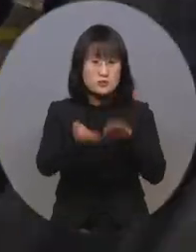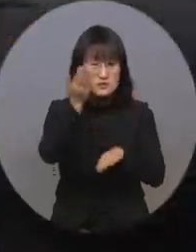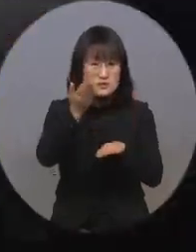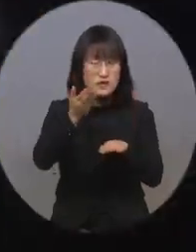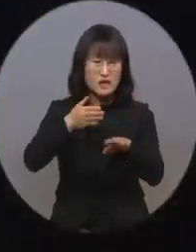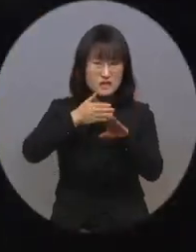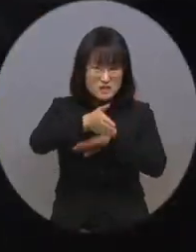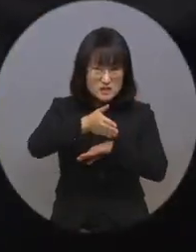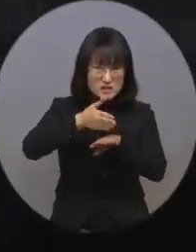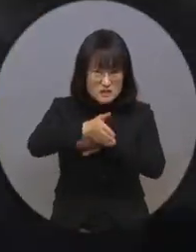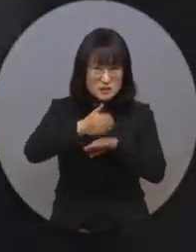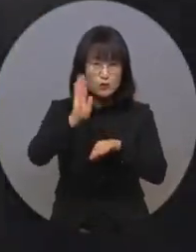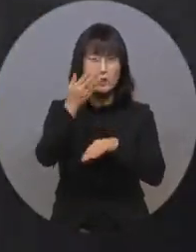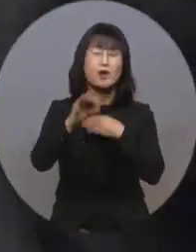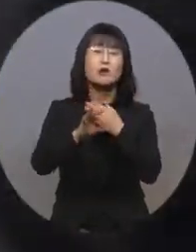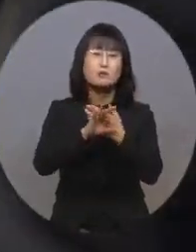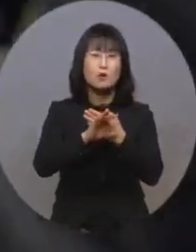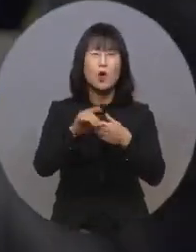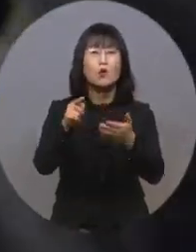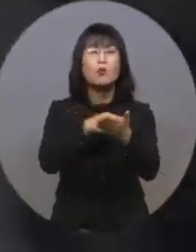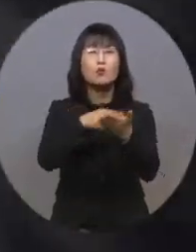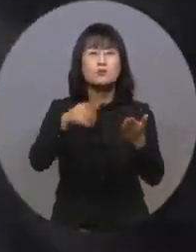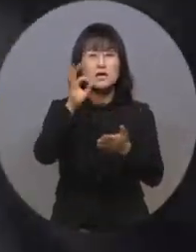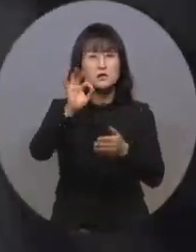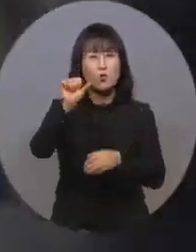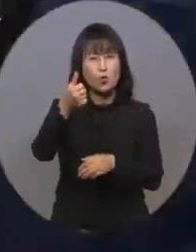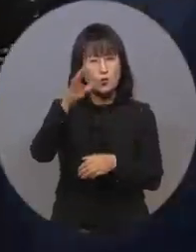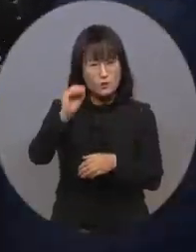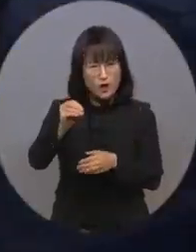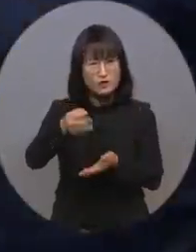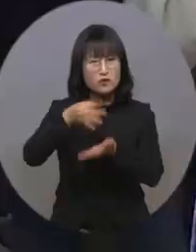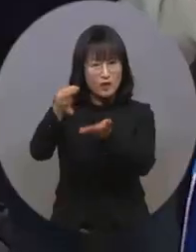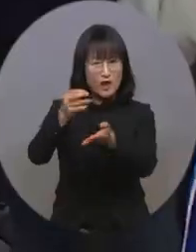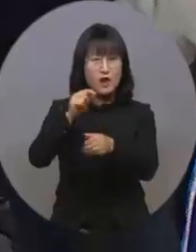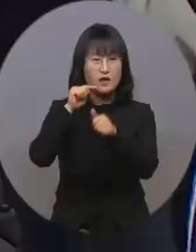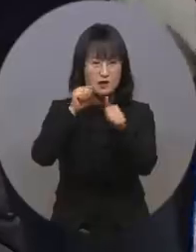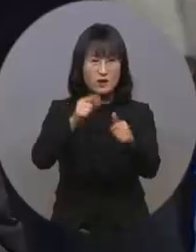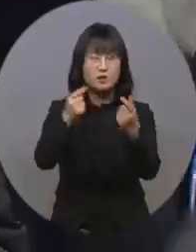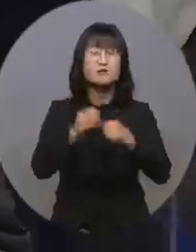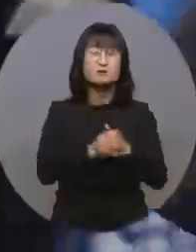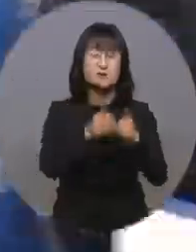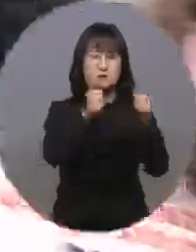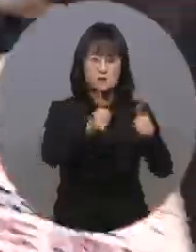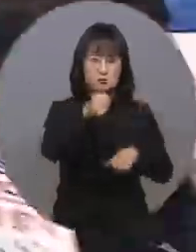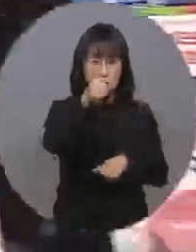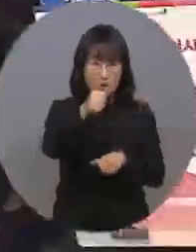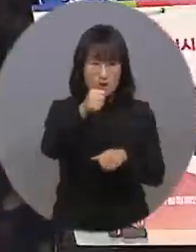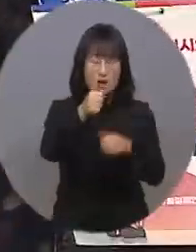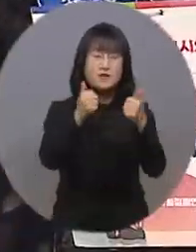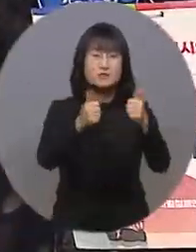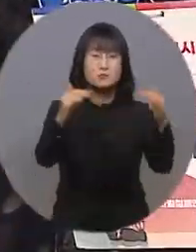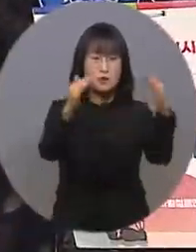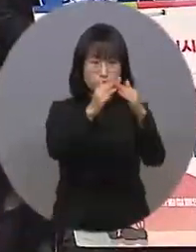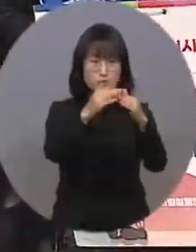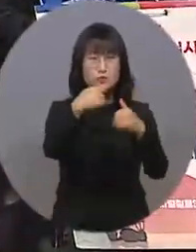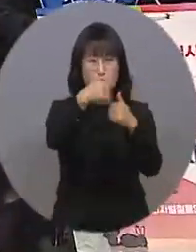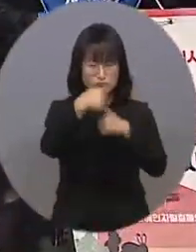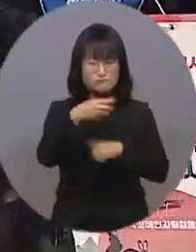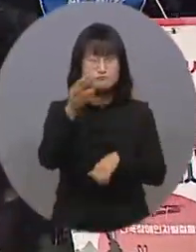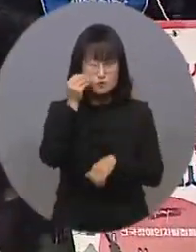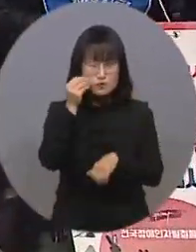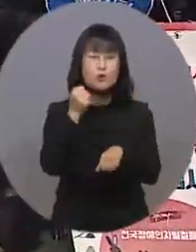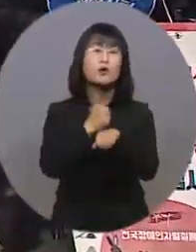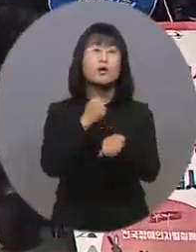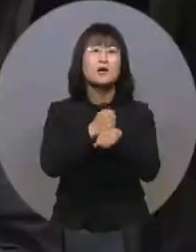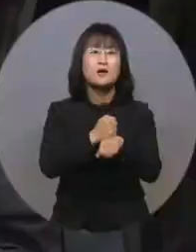500만 원을 서울교통공사에 지급하라고 했습니다. 이에 전 장현은 재판부의 조정안을 일단 수용하기로 하고 지하철에